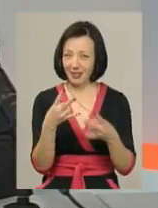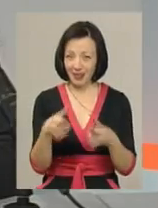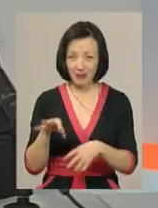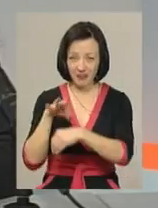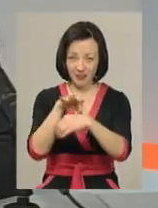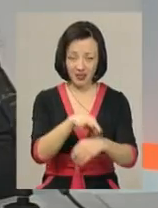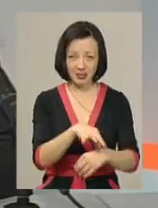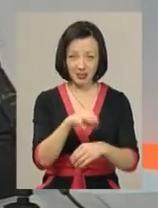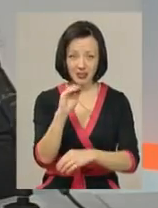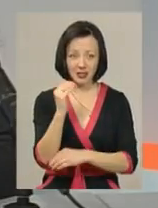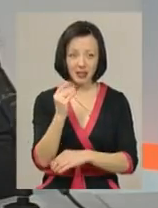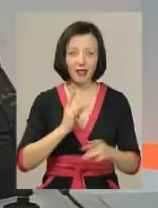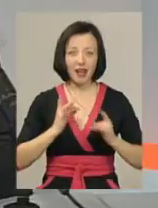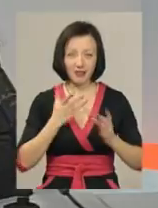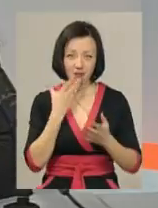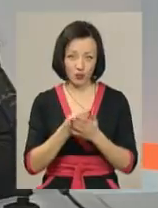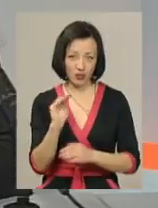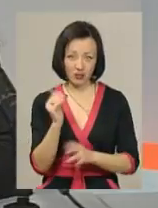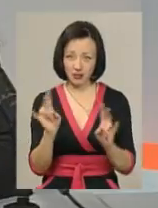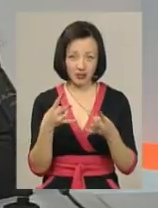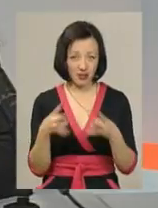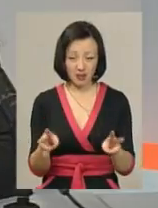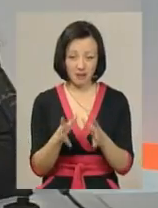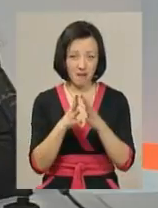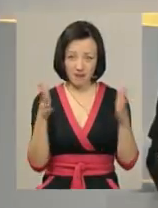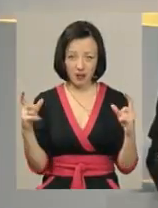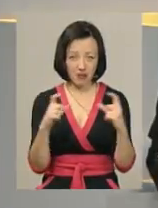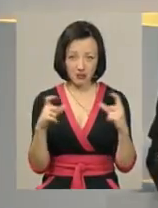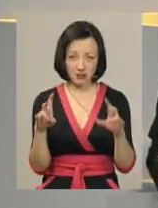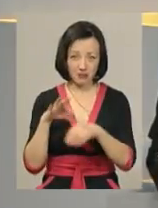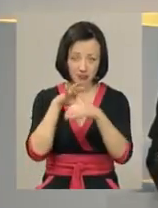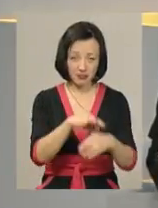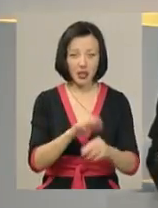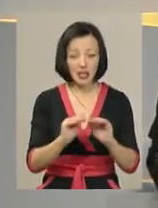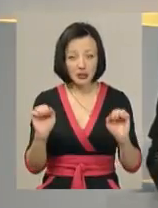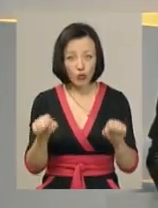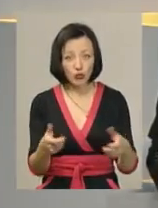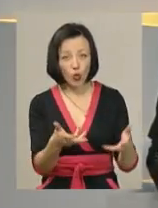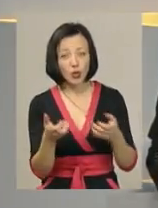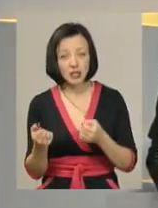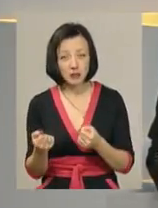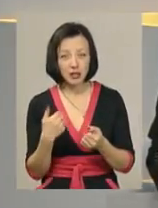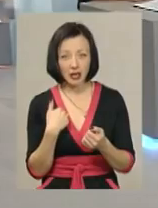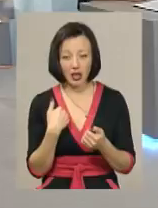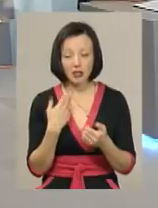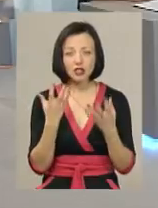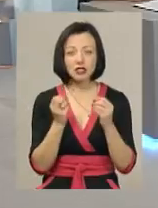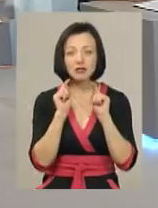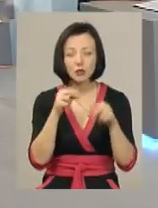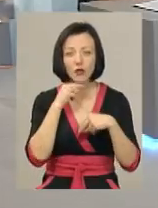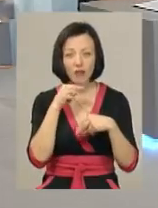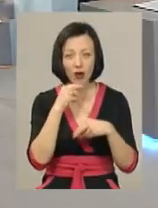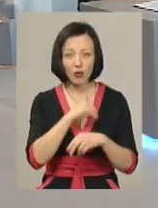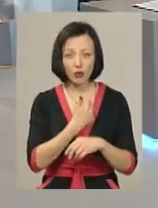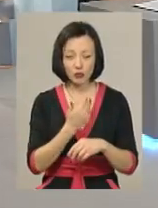долю і не випробовувати нерви своєї дитини і не вести її в той магазин діти можуть отримати от я на що ще хотіла звернути